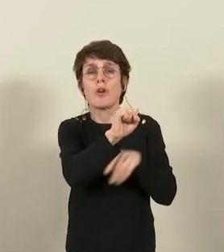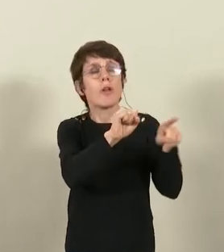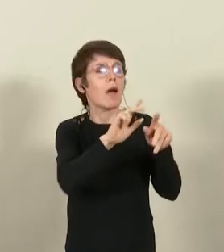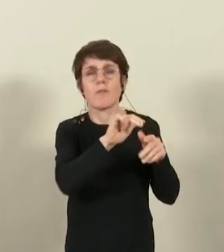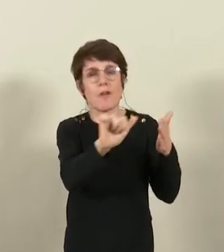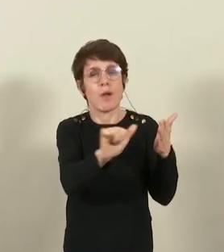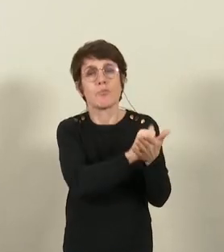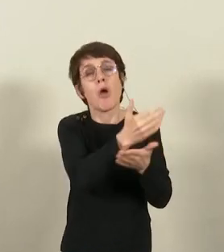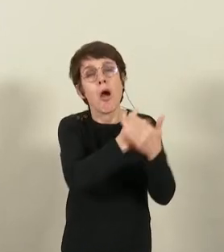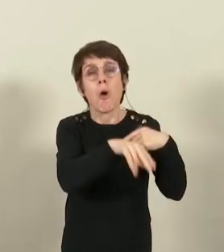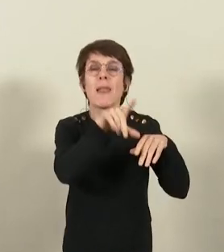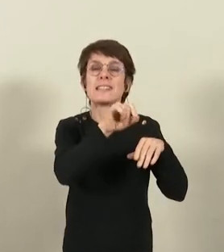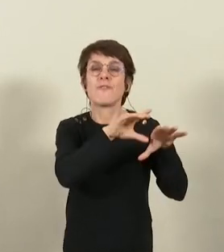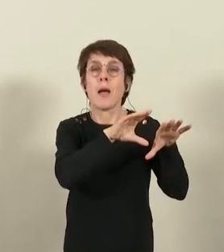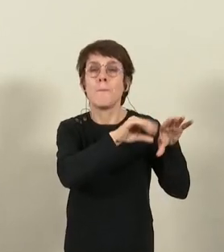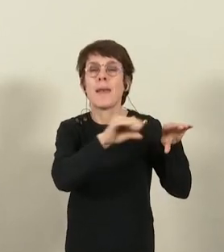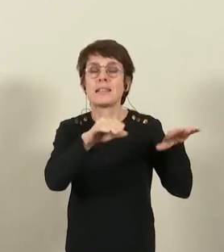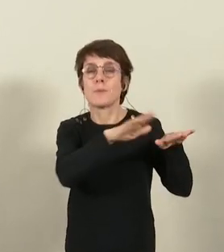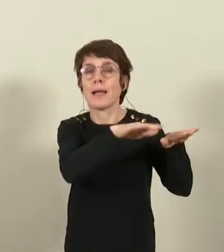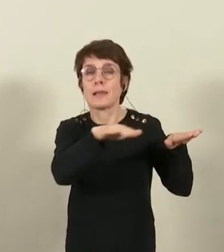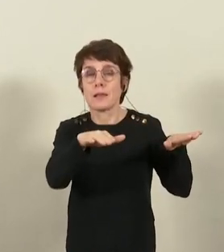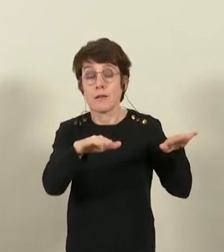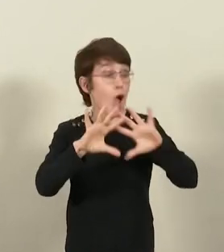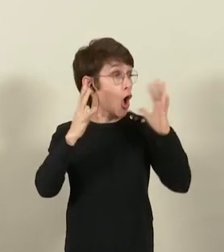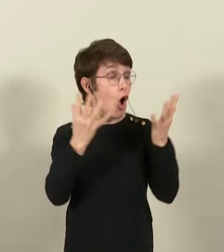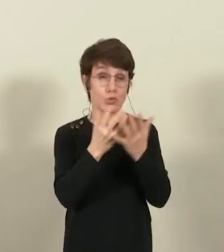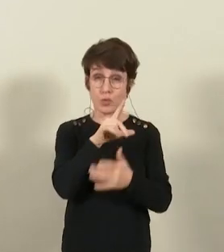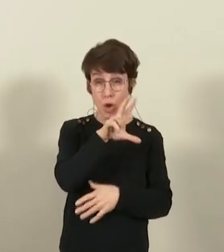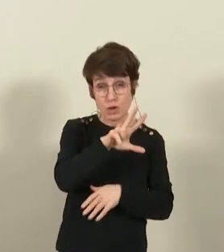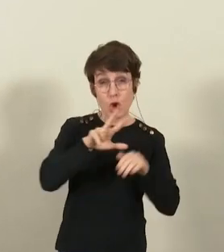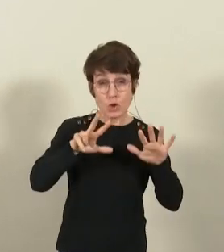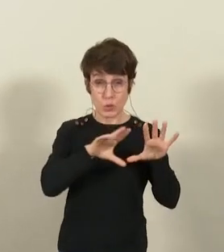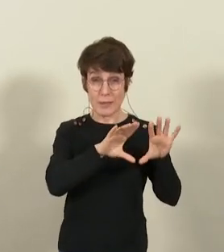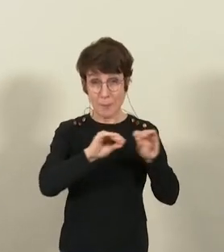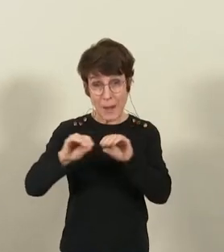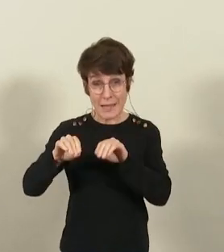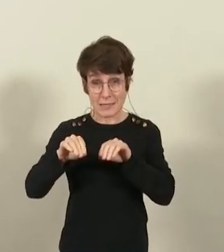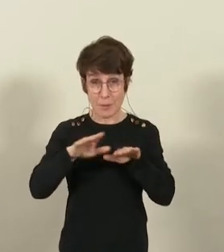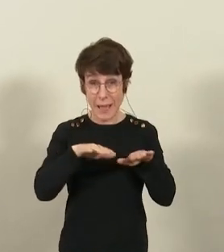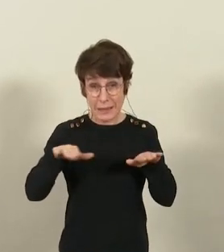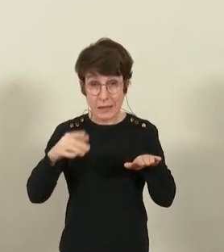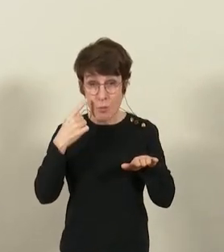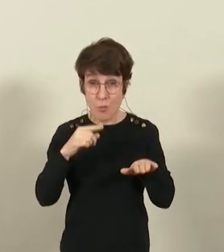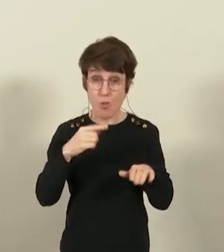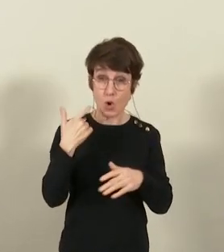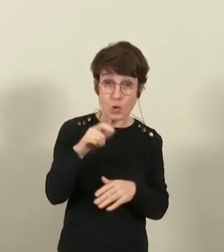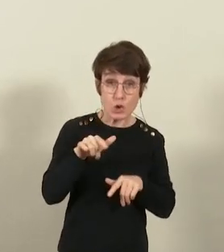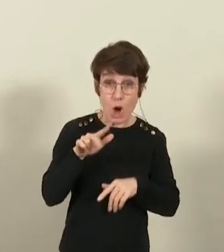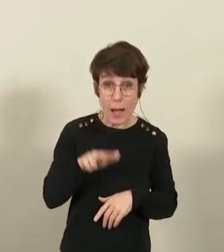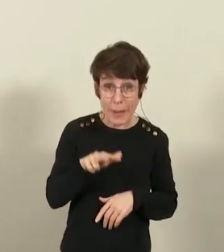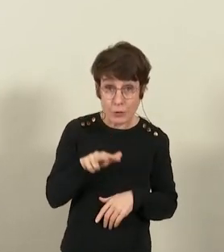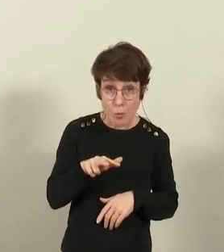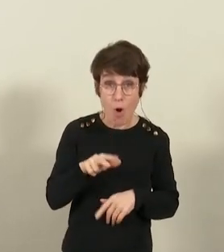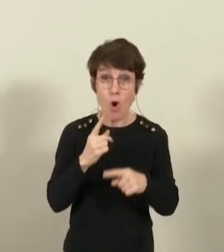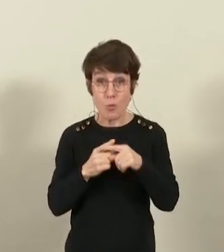difficulté soit 38 places de stationnement pour 200 logements 90 chambres